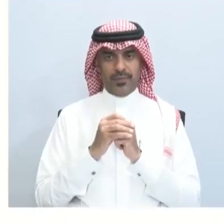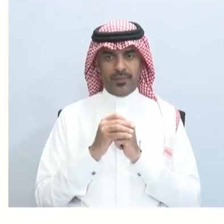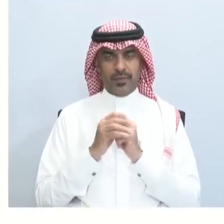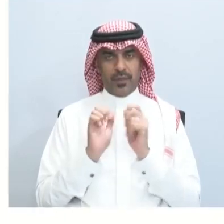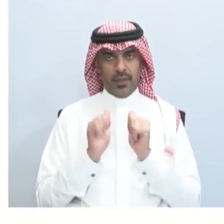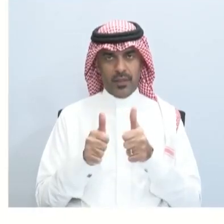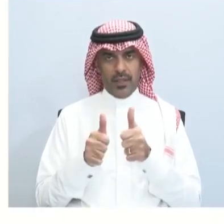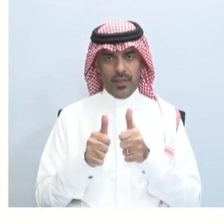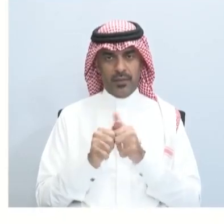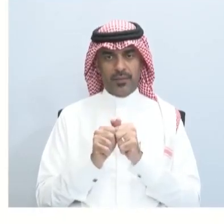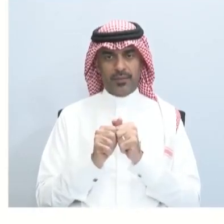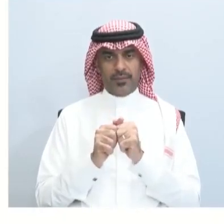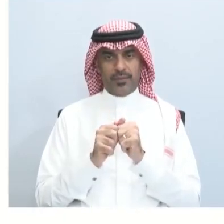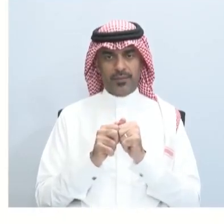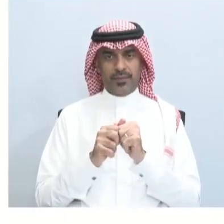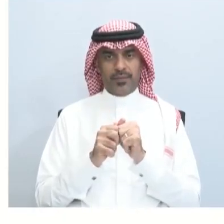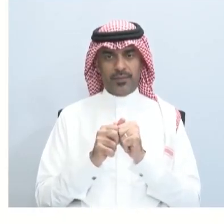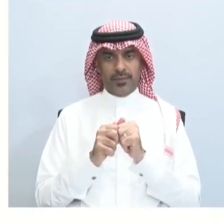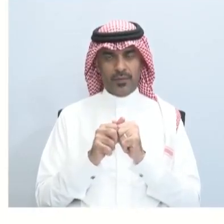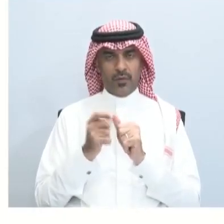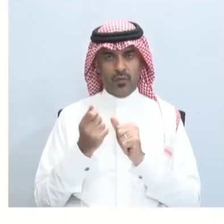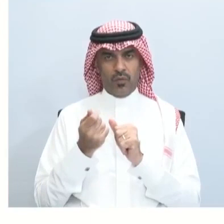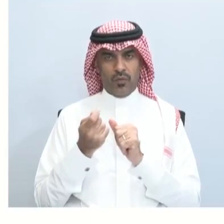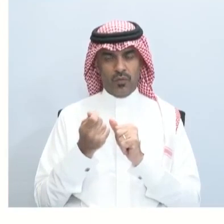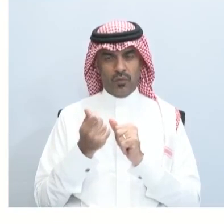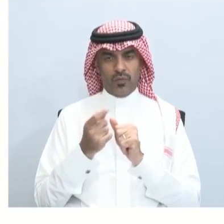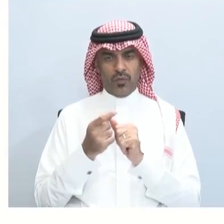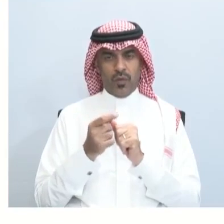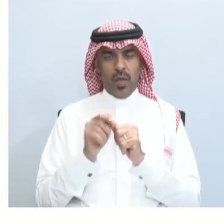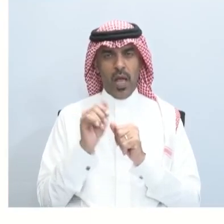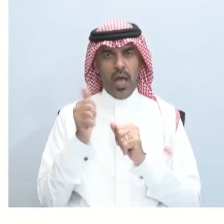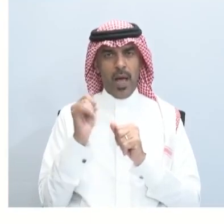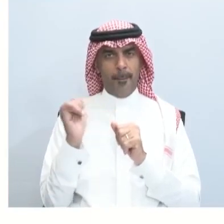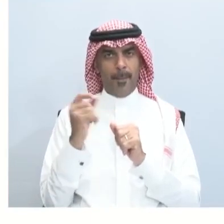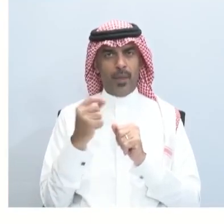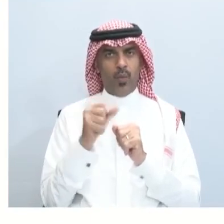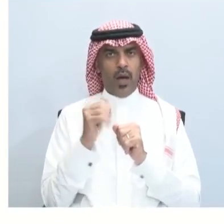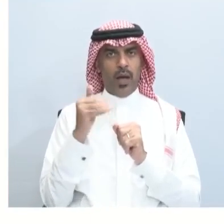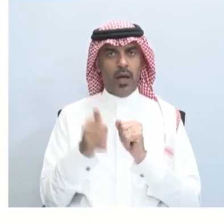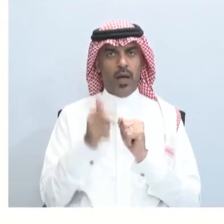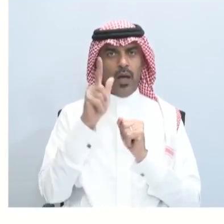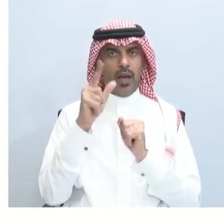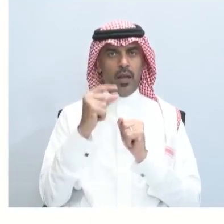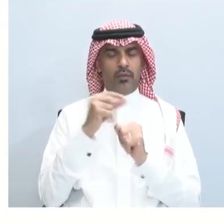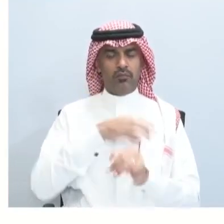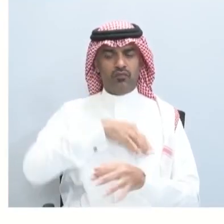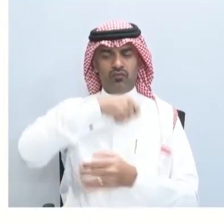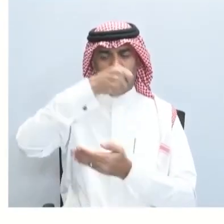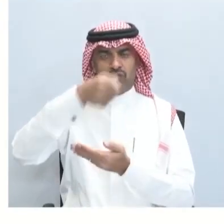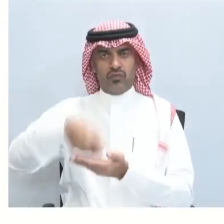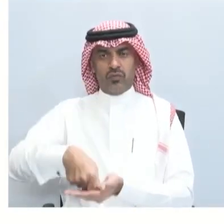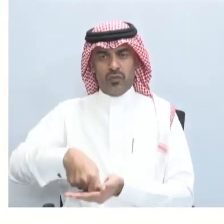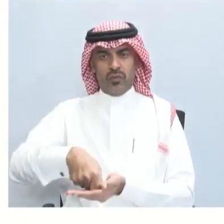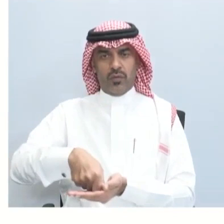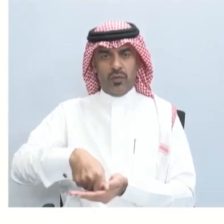استعد اوراق نقديه وضع كل من احمد وخالد ما في جيوبهم من نقود